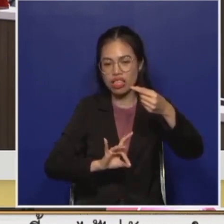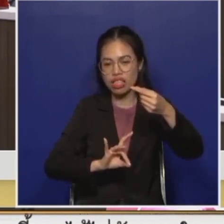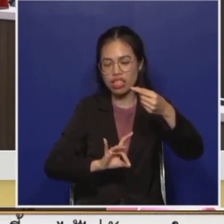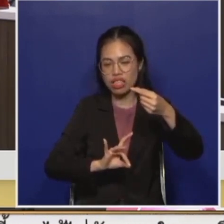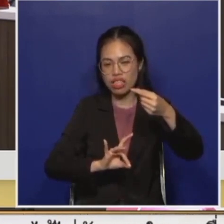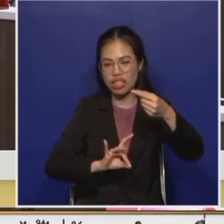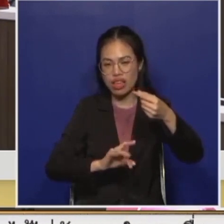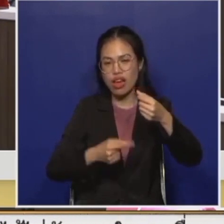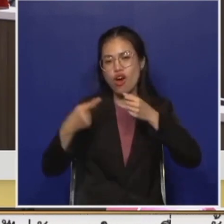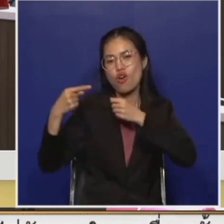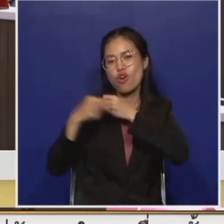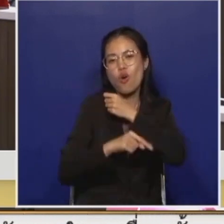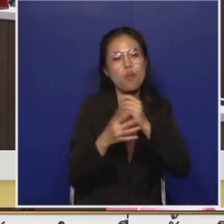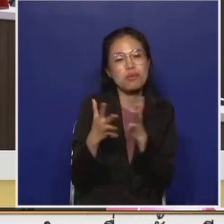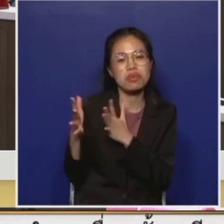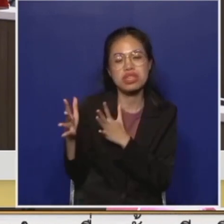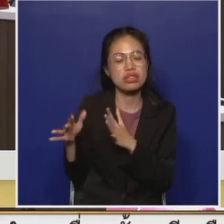ไม่ทุจหลิ จนชาชิน